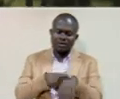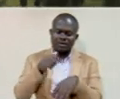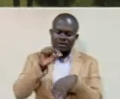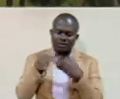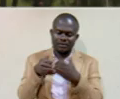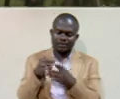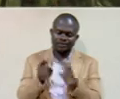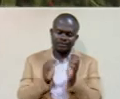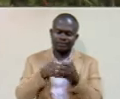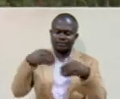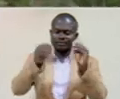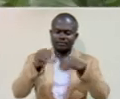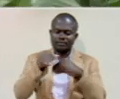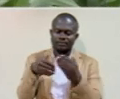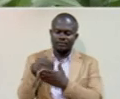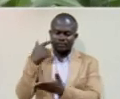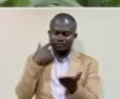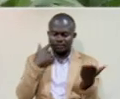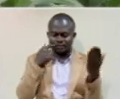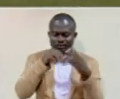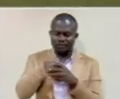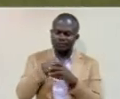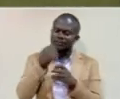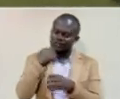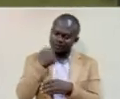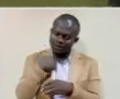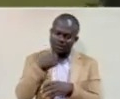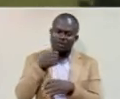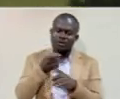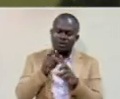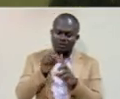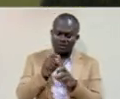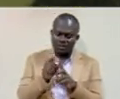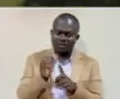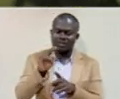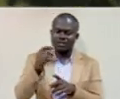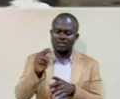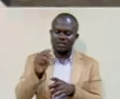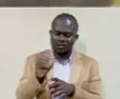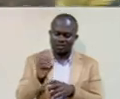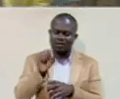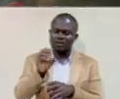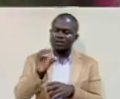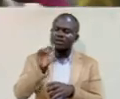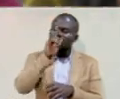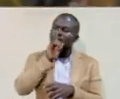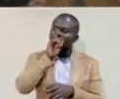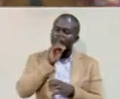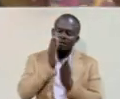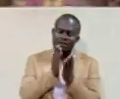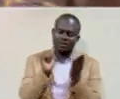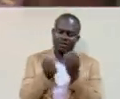gito kandi bigatanga umusaruro birimo ibigori umuceri ingano soya ibishyimbo